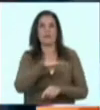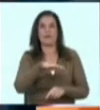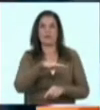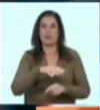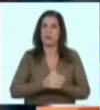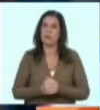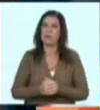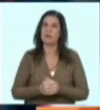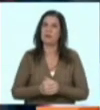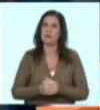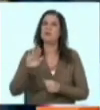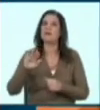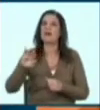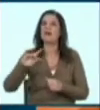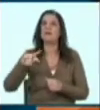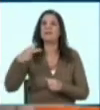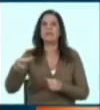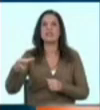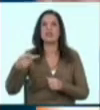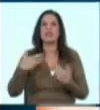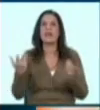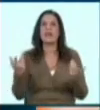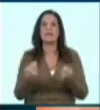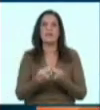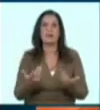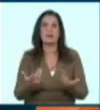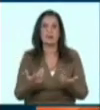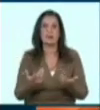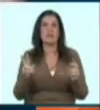הזאת, כי בצד השני אין פרטנר, אין לו גם אפשרות לאיים בשוט על השותפים הנוכחיים. אין לו מנוס.